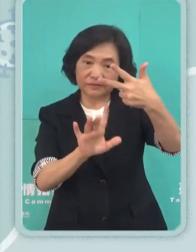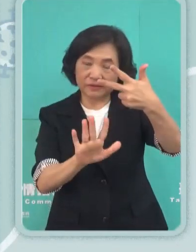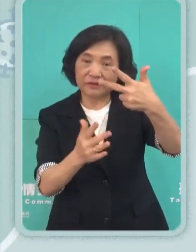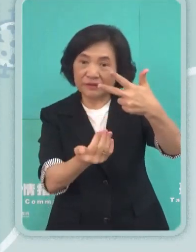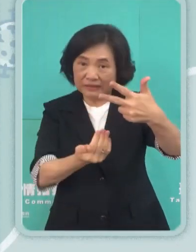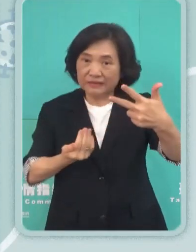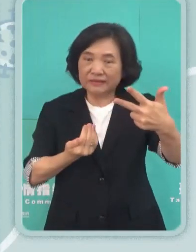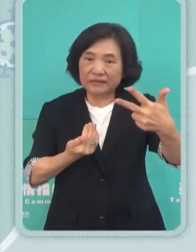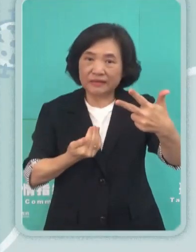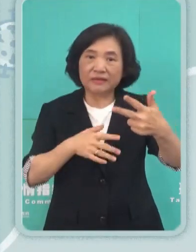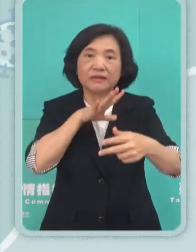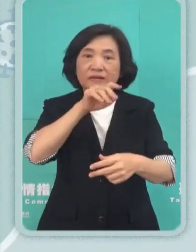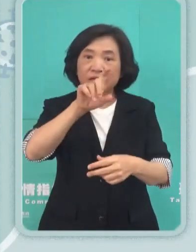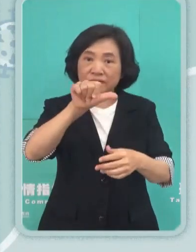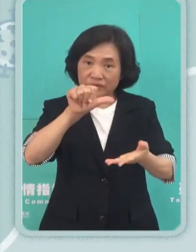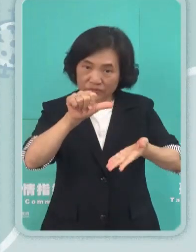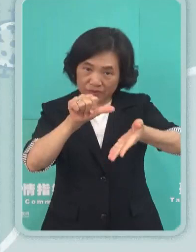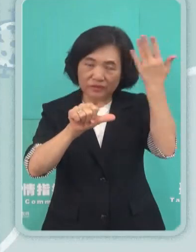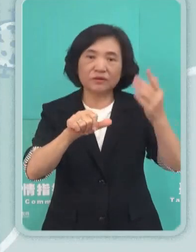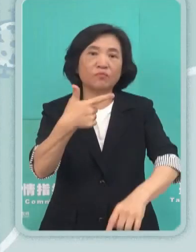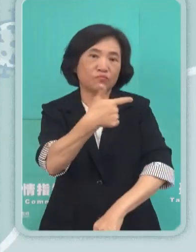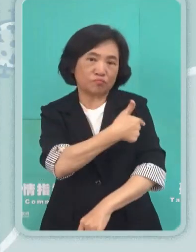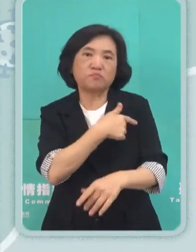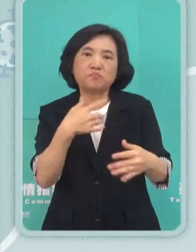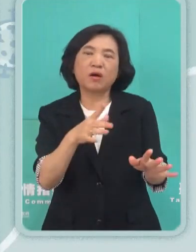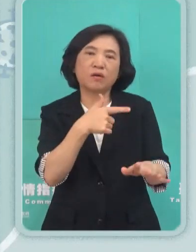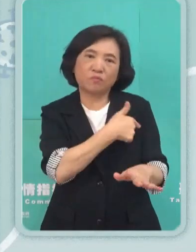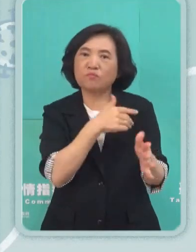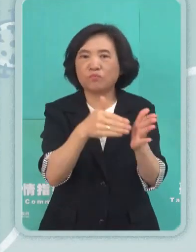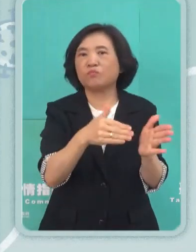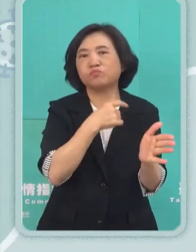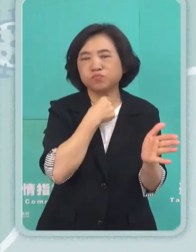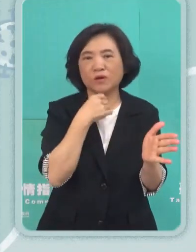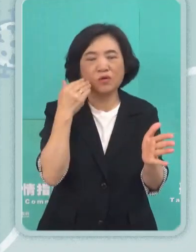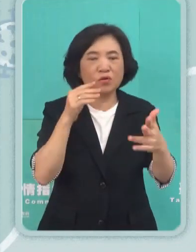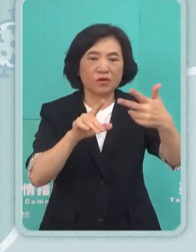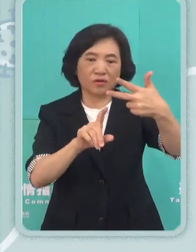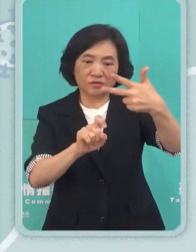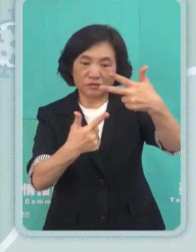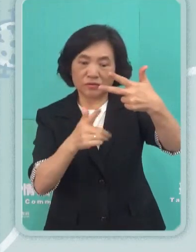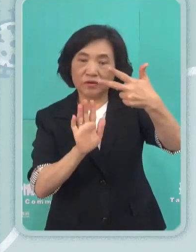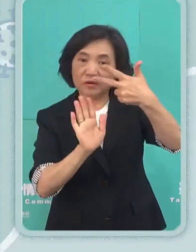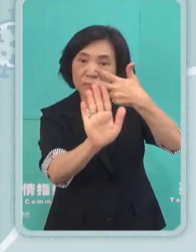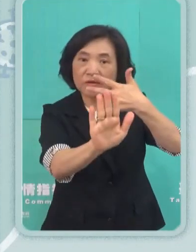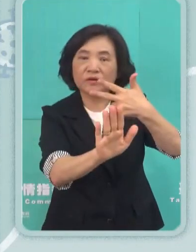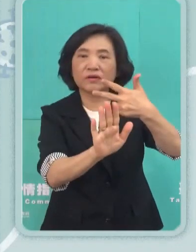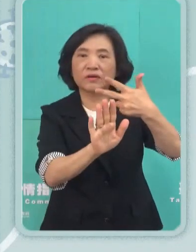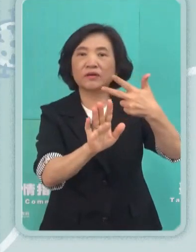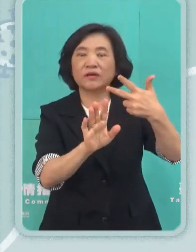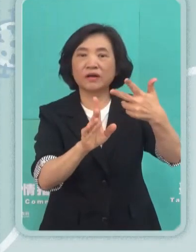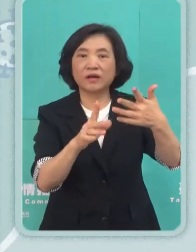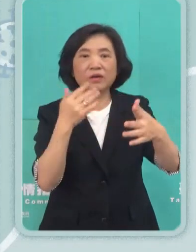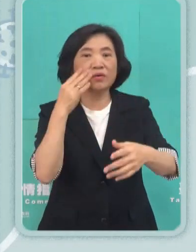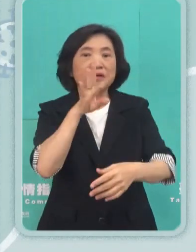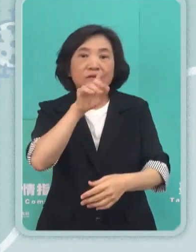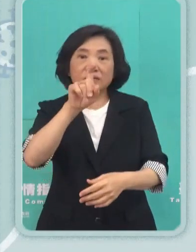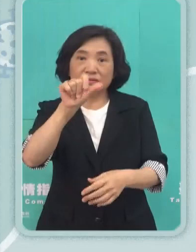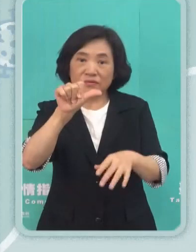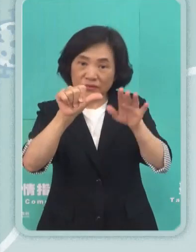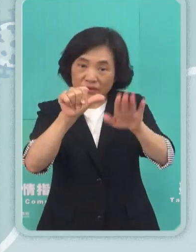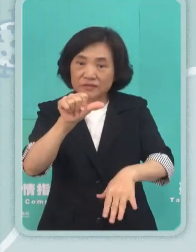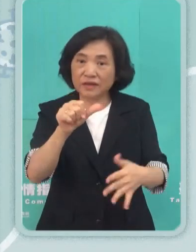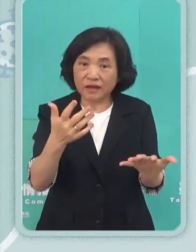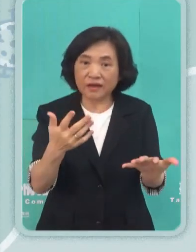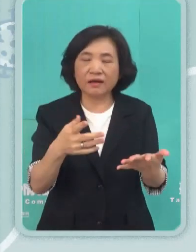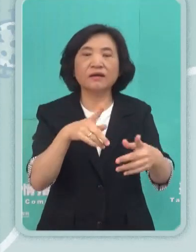哦，65岁以上要把它打完呢。哦，那过了7月16号以后，对于65岁以下，那就